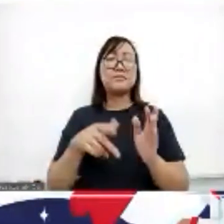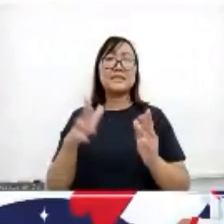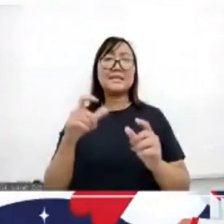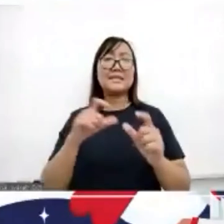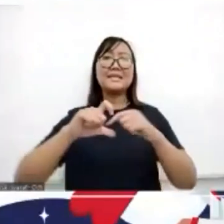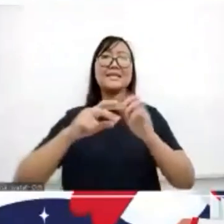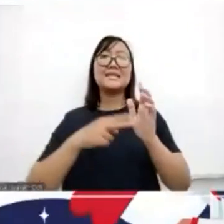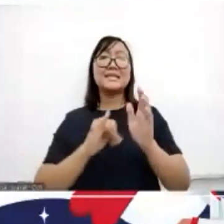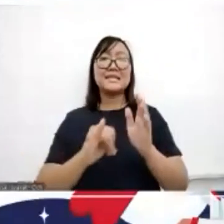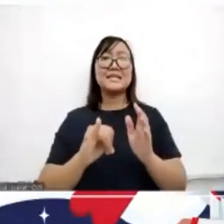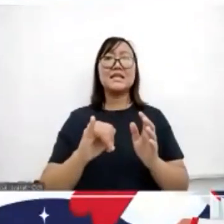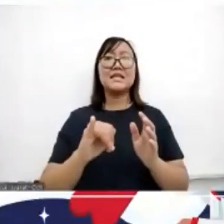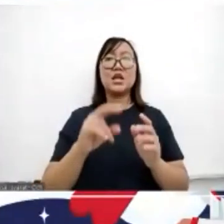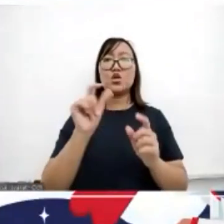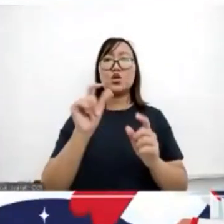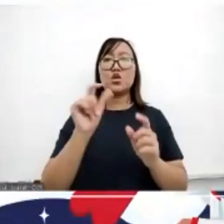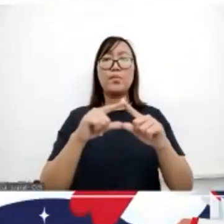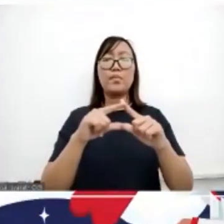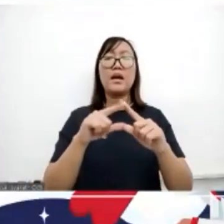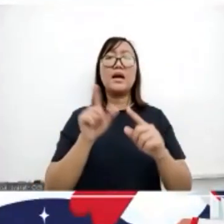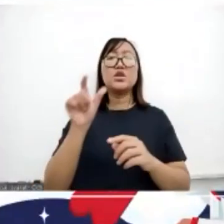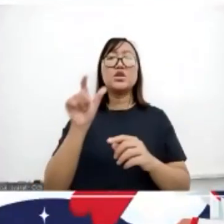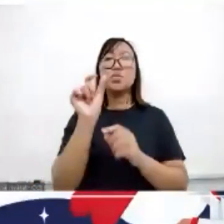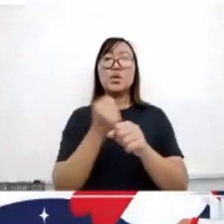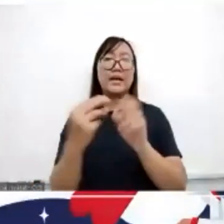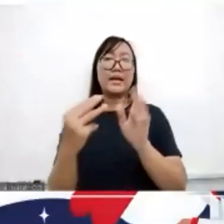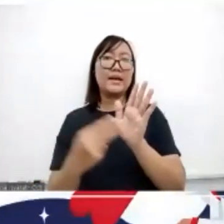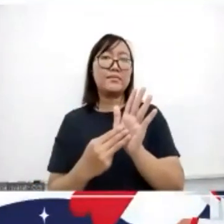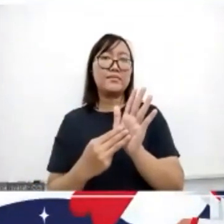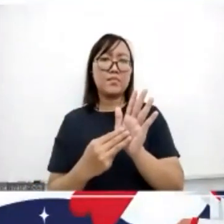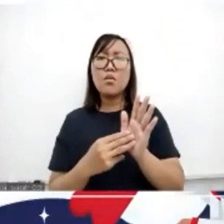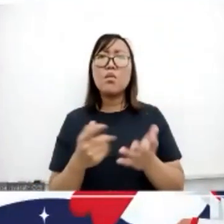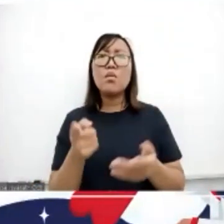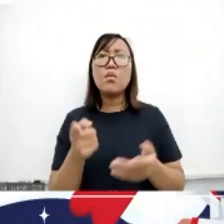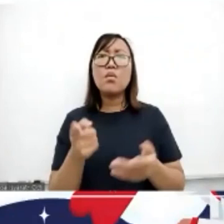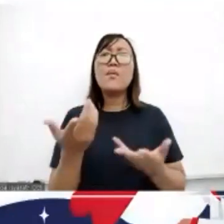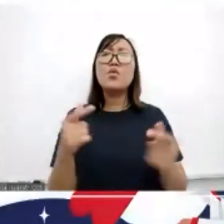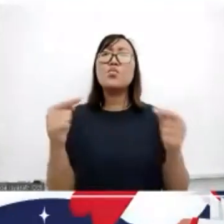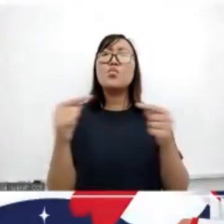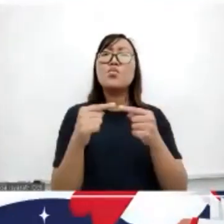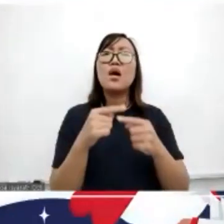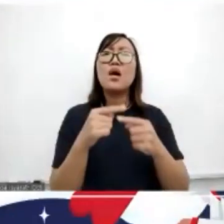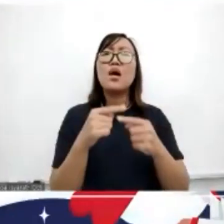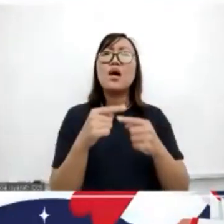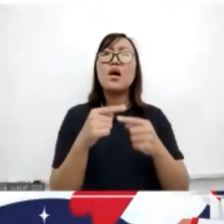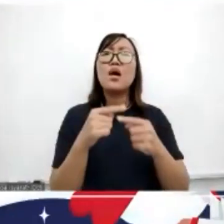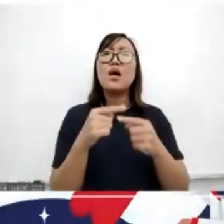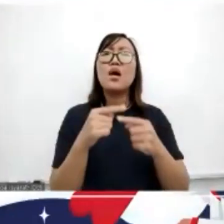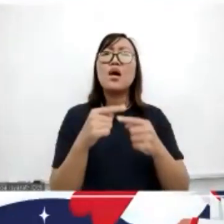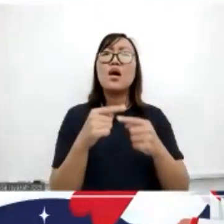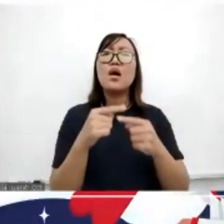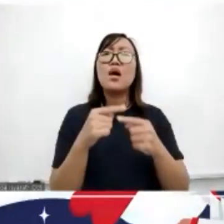UGM Ini hubungannya nanti senin sama PWI apa nih Pak Iwan Yi seorang artis dan